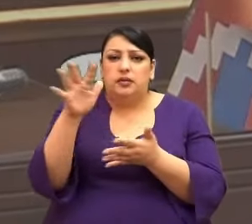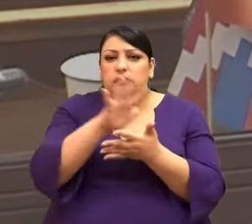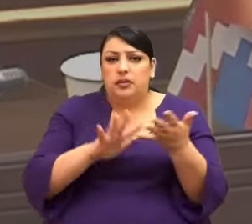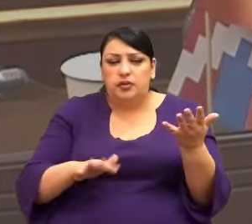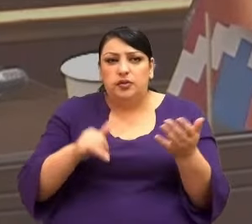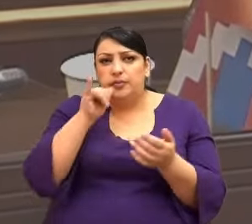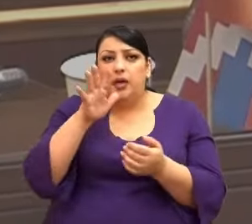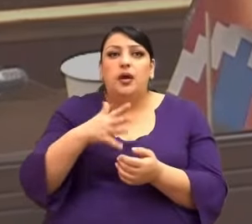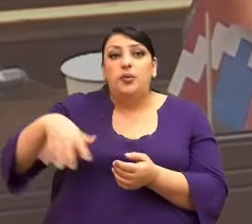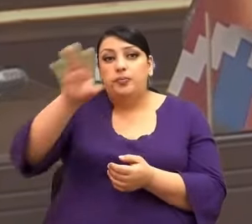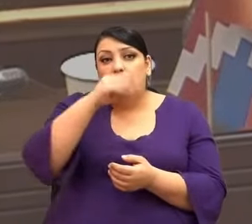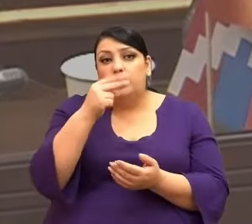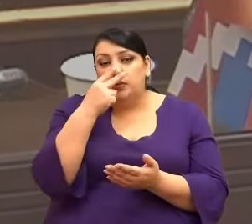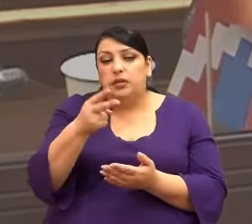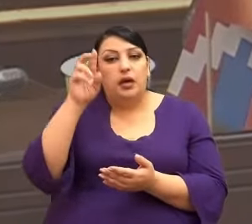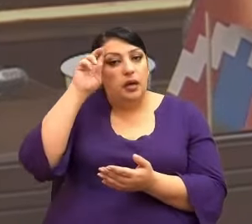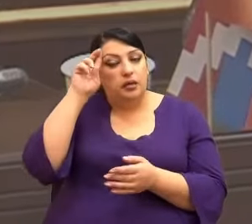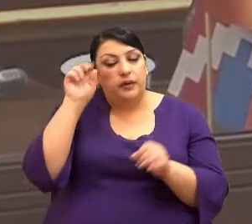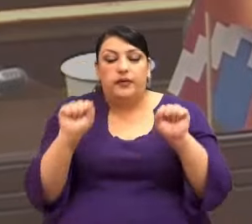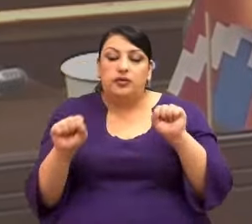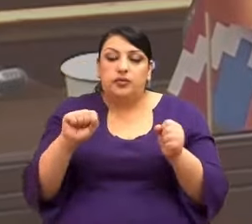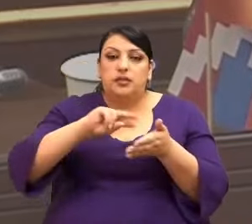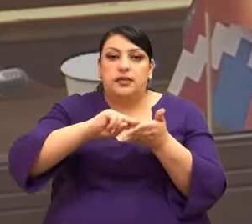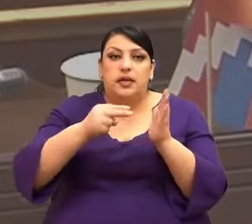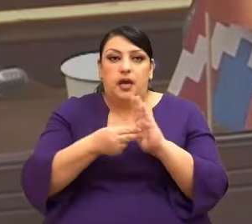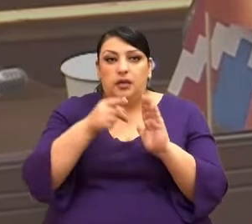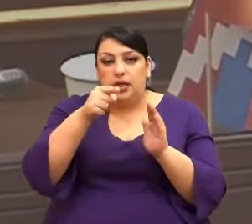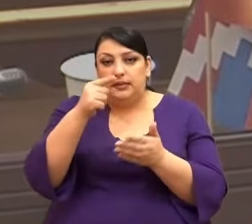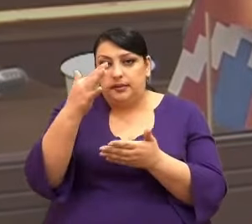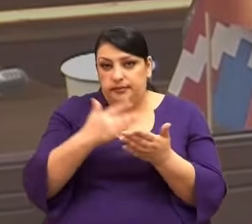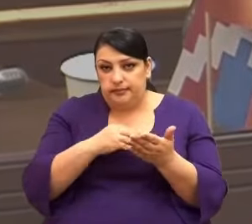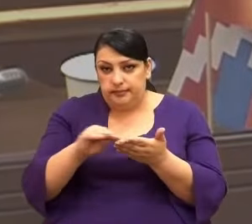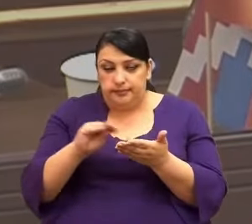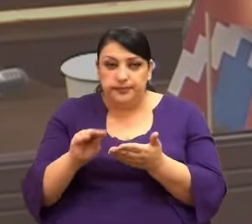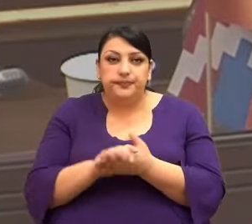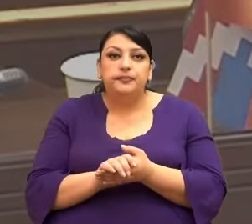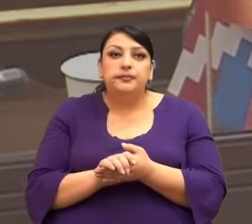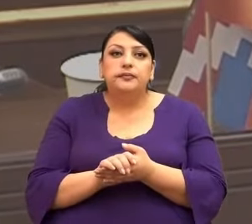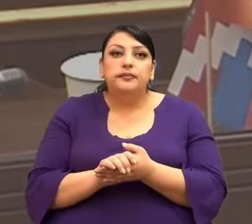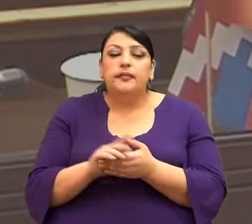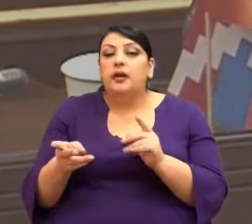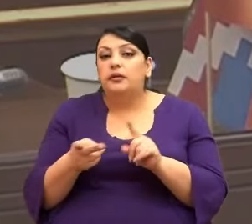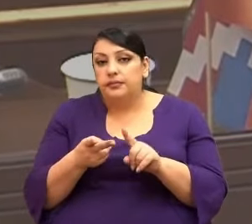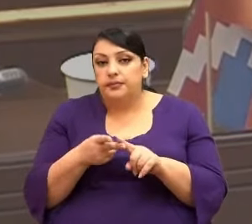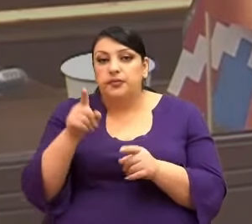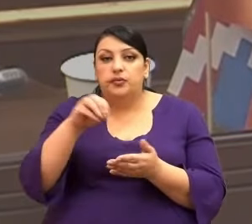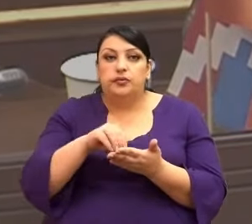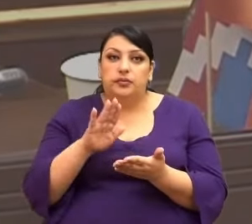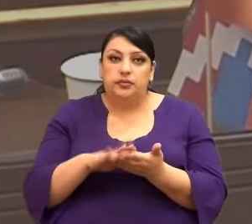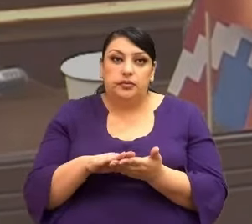կառաջարկեմ բոլորին նաև կառավարության ծրագիրը այս հատվածով։ Երկրորդը, դուք նշում